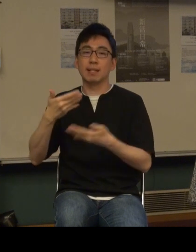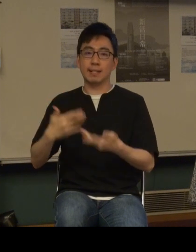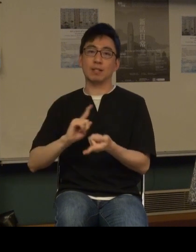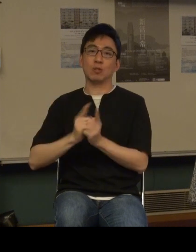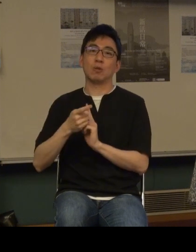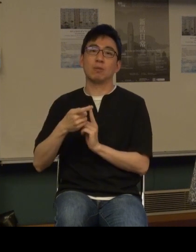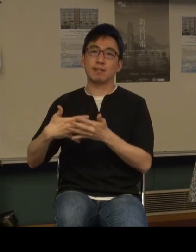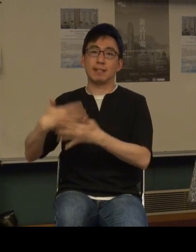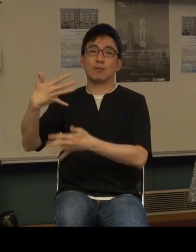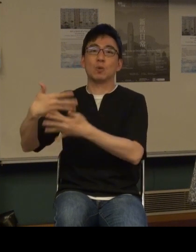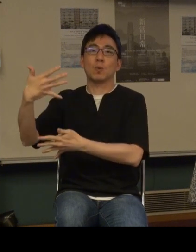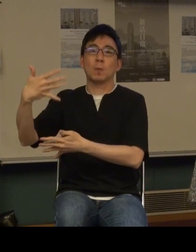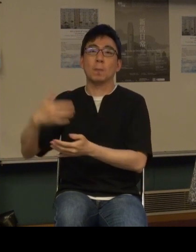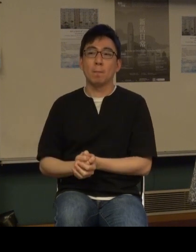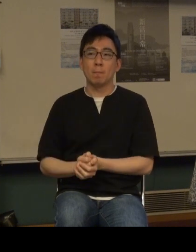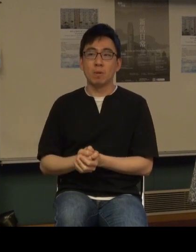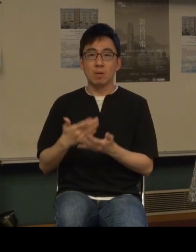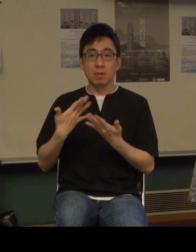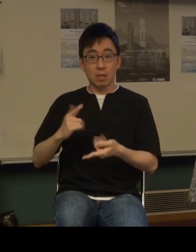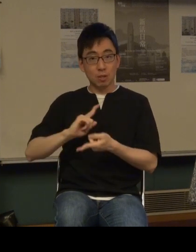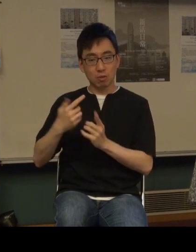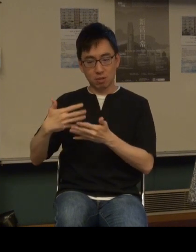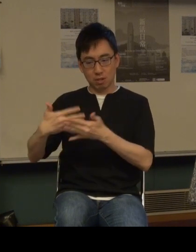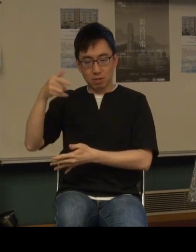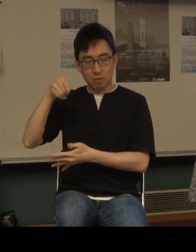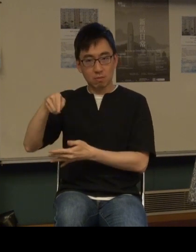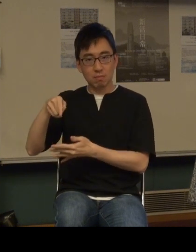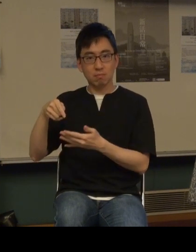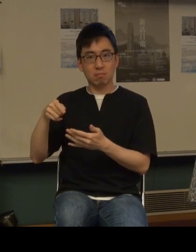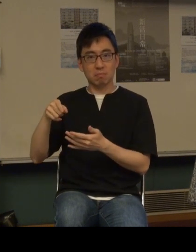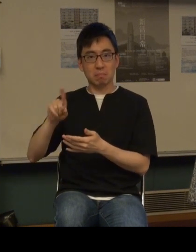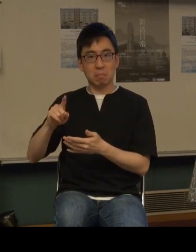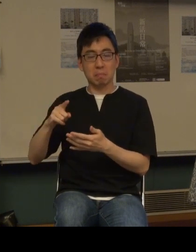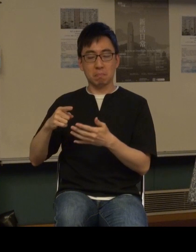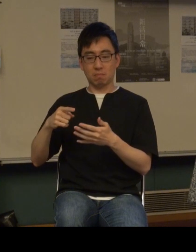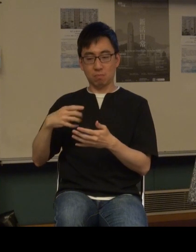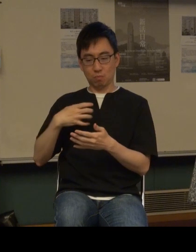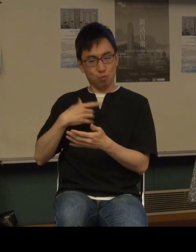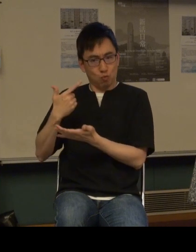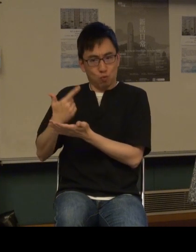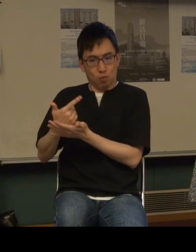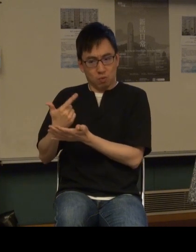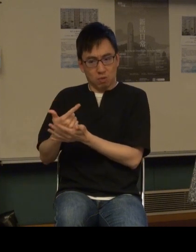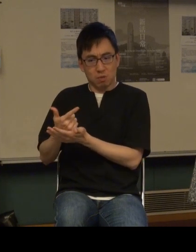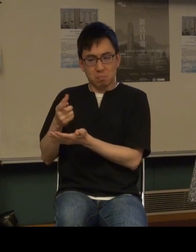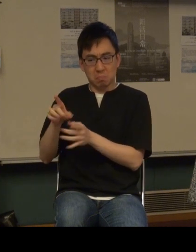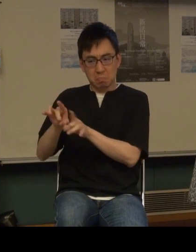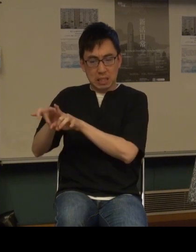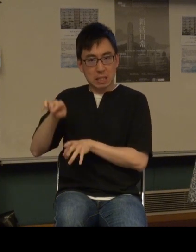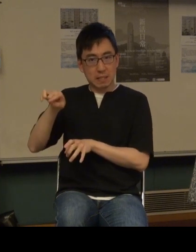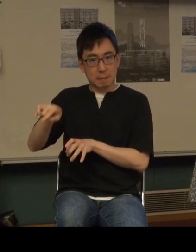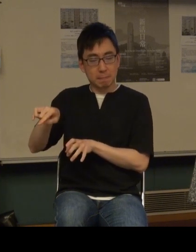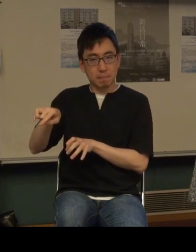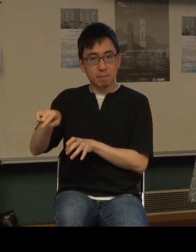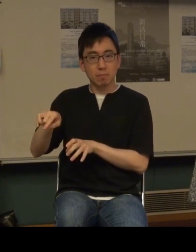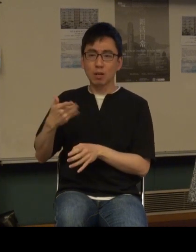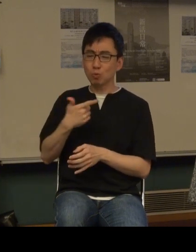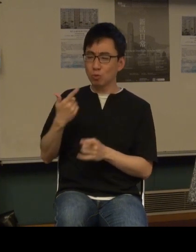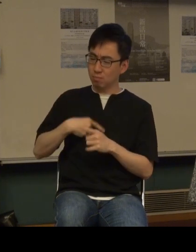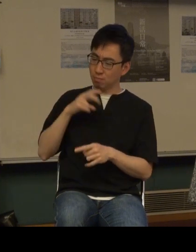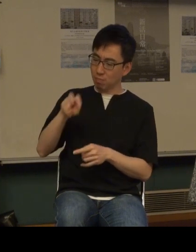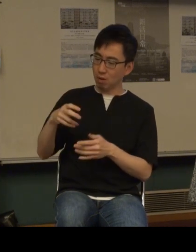築。現代建築可以話係我哋呢一代人一個好重要嘅建築遺產，但係咧好多人睇現代建築嘅時